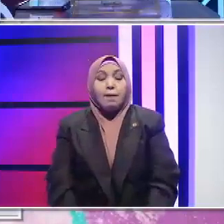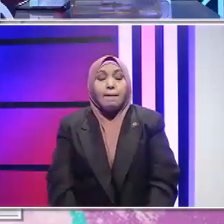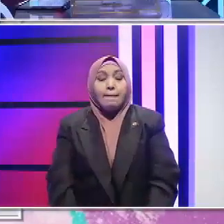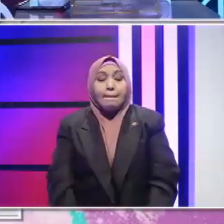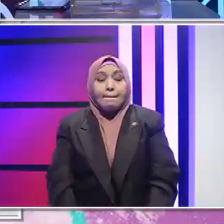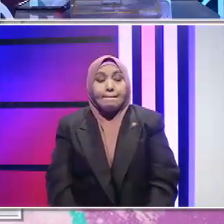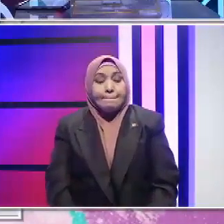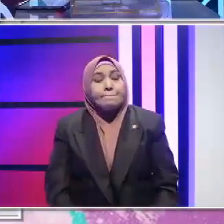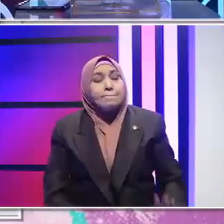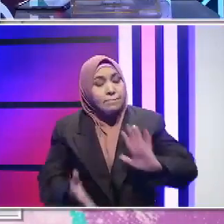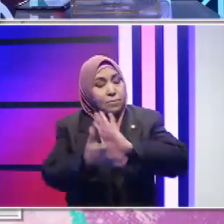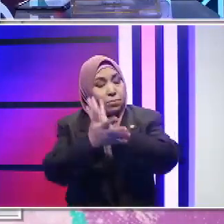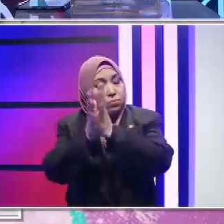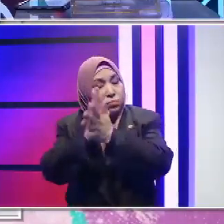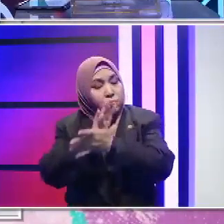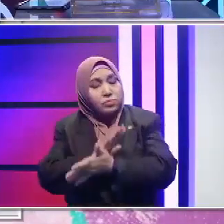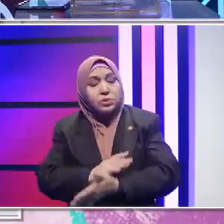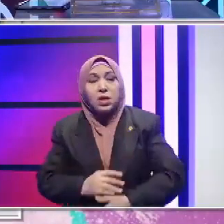فلا